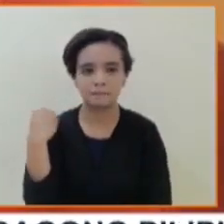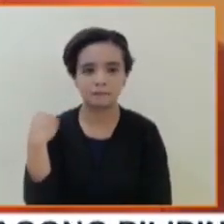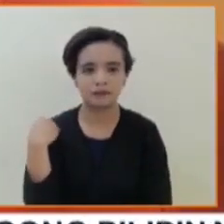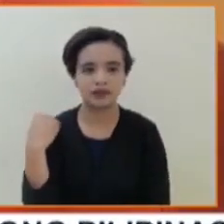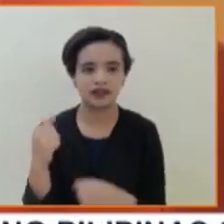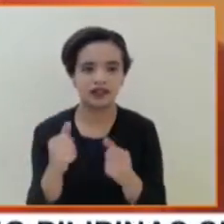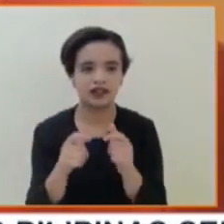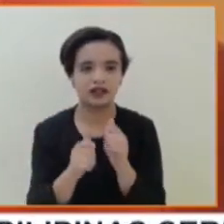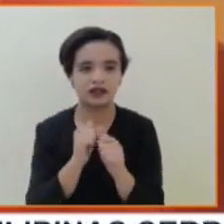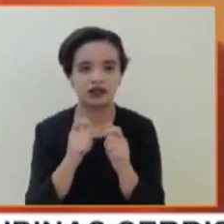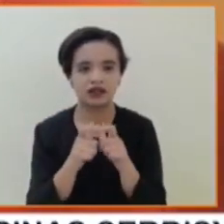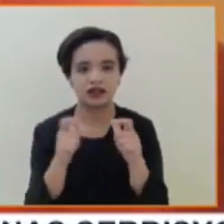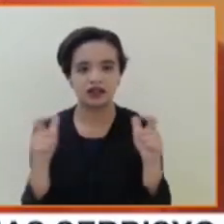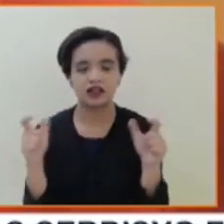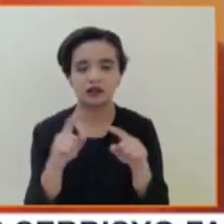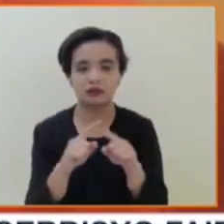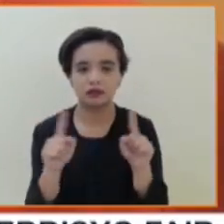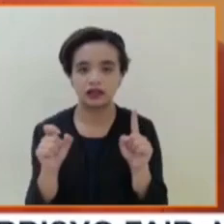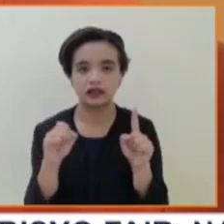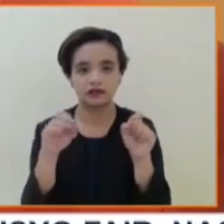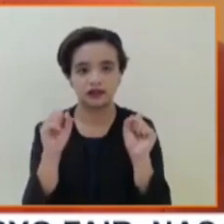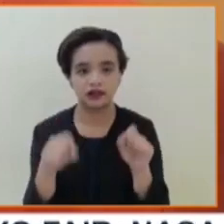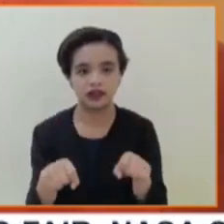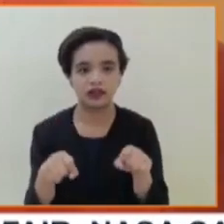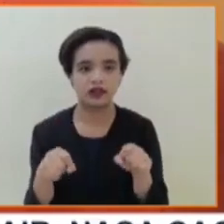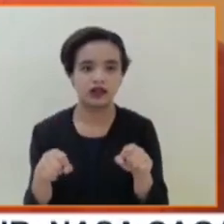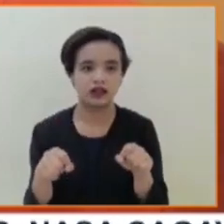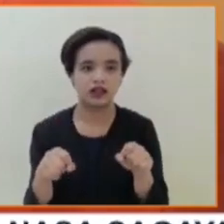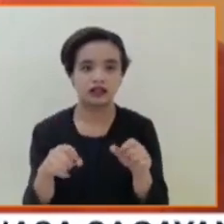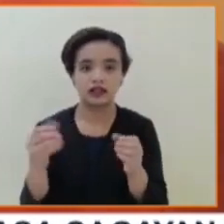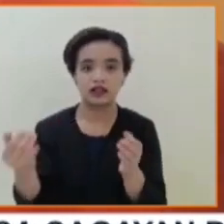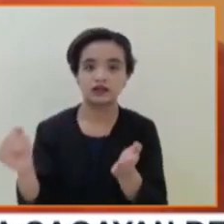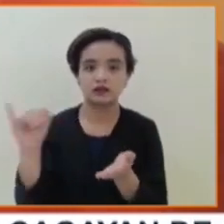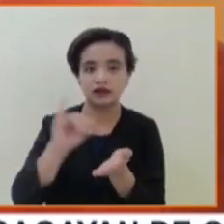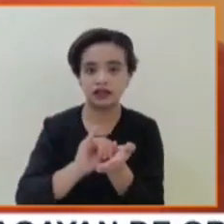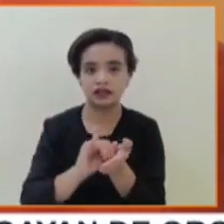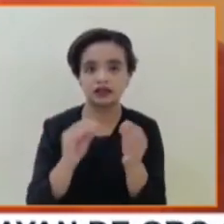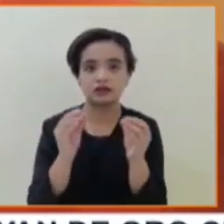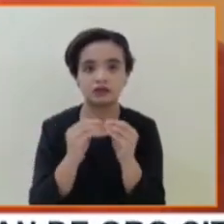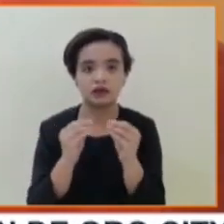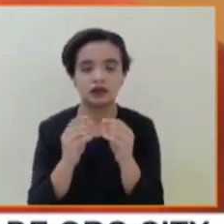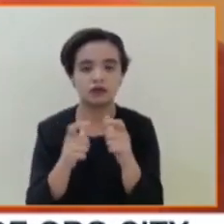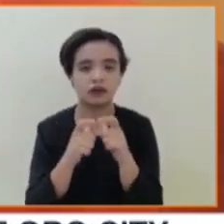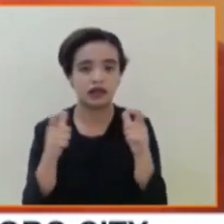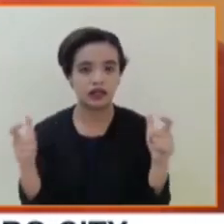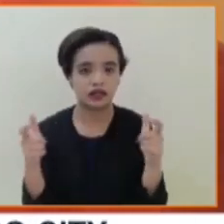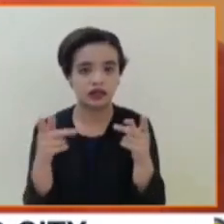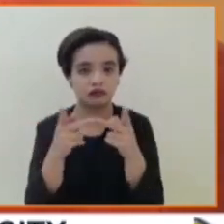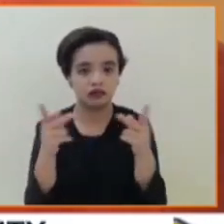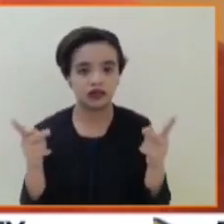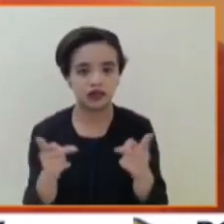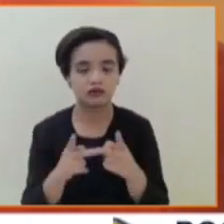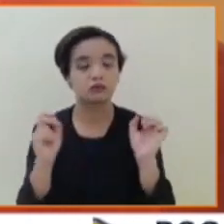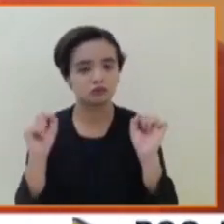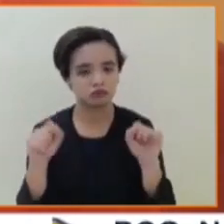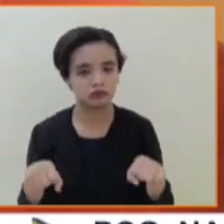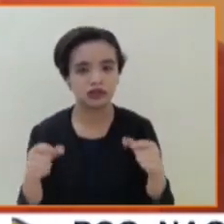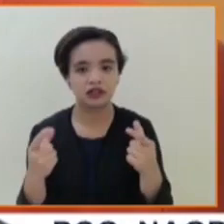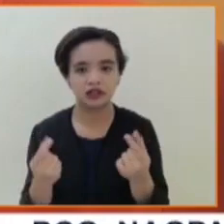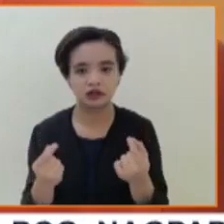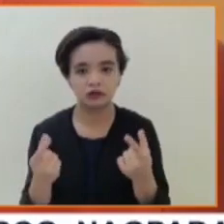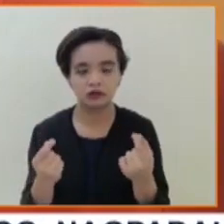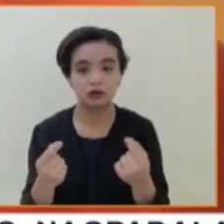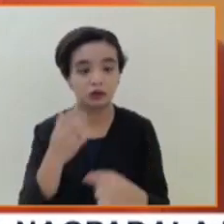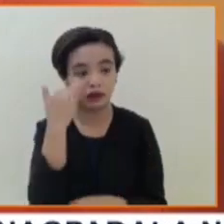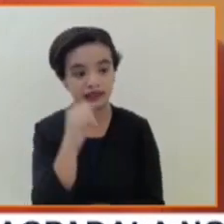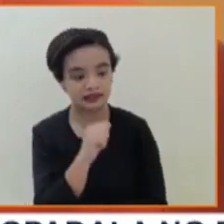kakainin. Pero kung makakapagpundar tayo someday ng mas malaking lugar, di ba? Pwede nating gawin yun. Pwede nating expand yung